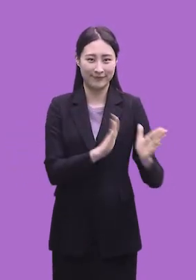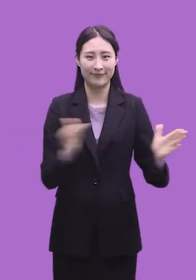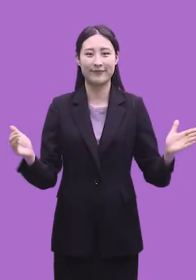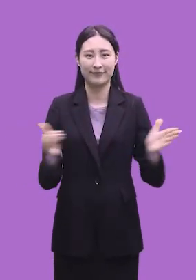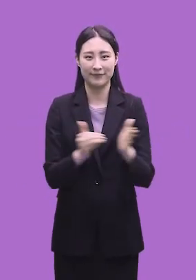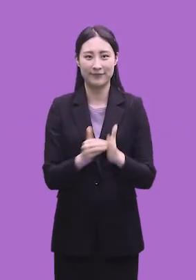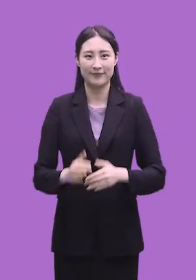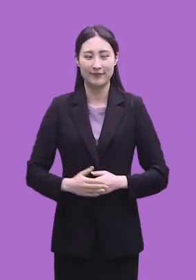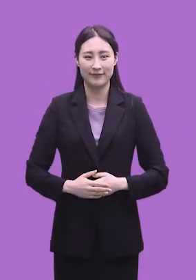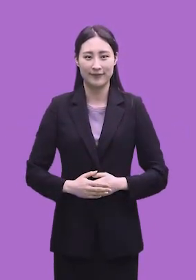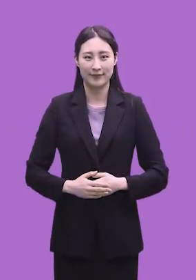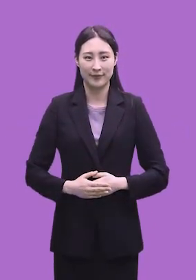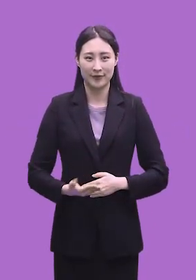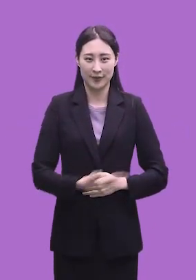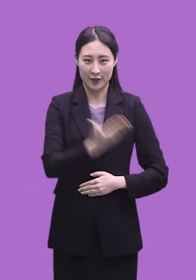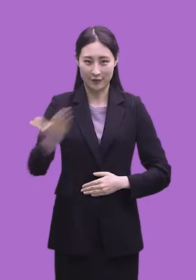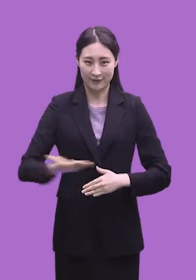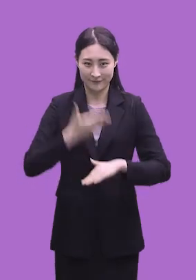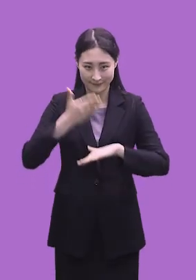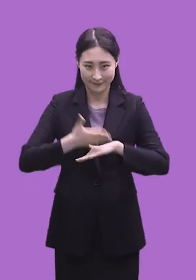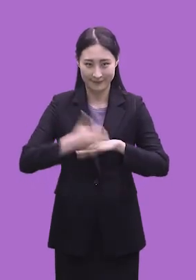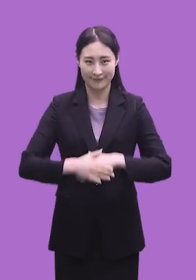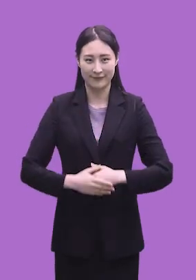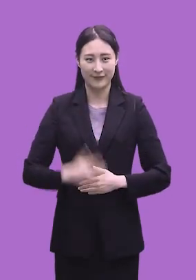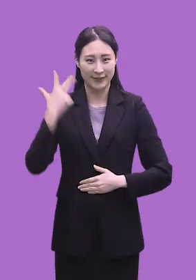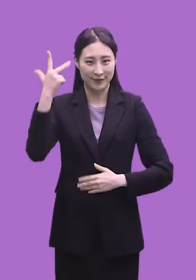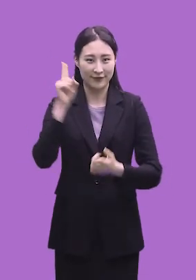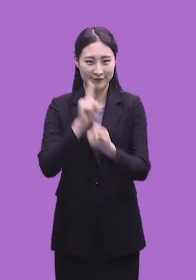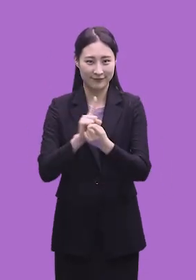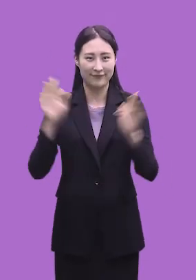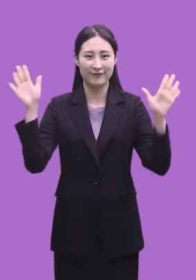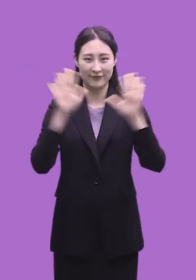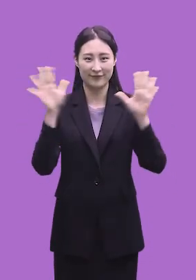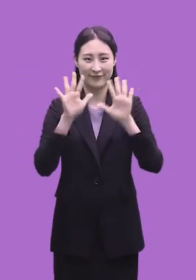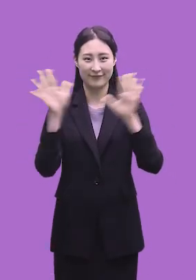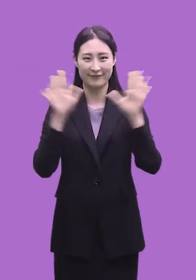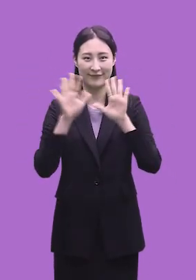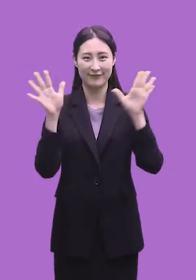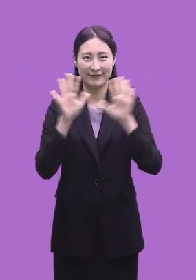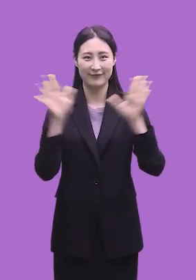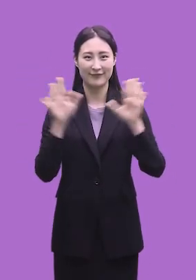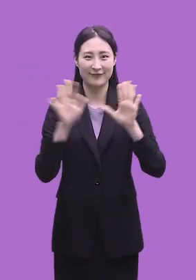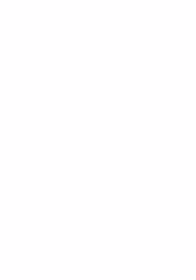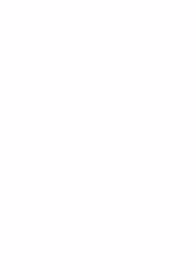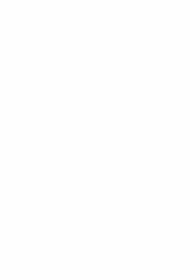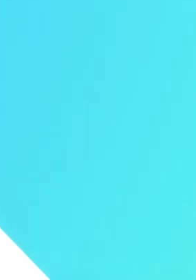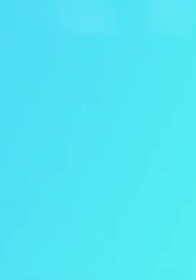이야기는 여기까지입니다. 시청해주셔서 고맙습니다. 다음 주에 만나요. 안녕!